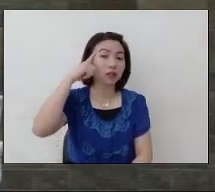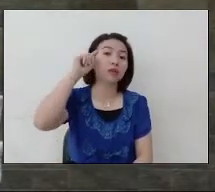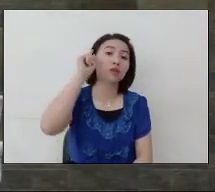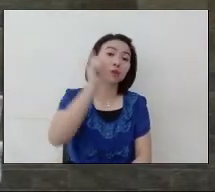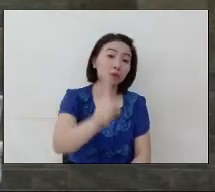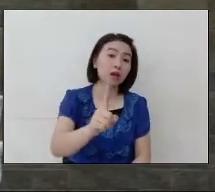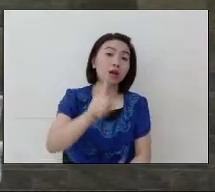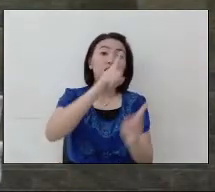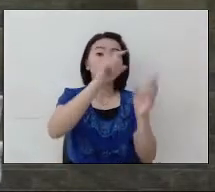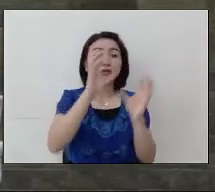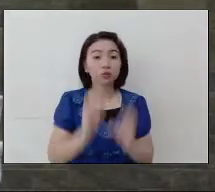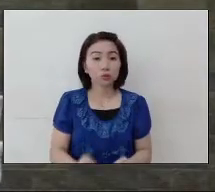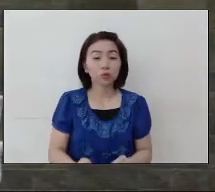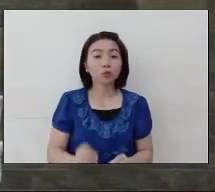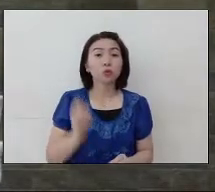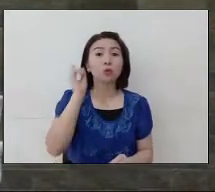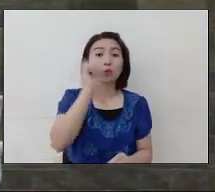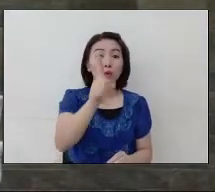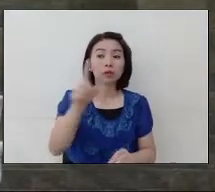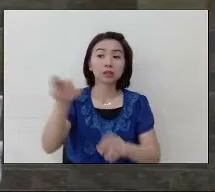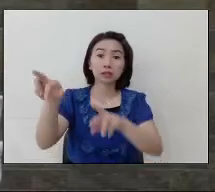mo, tinatanggap.